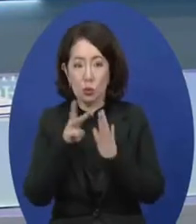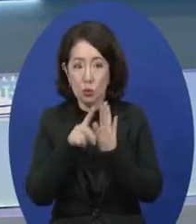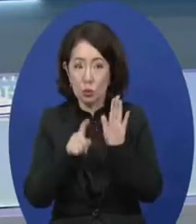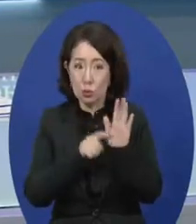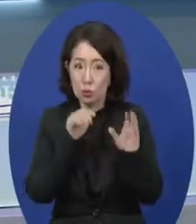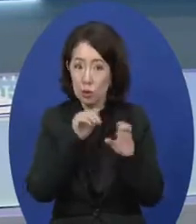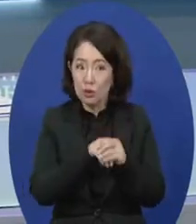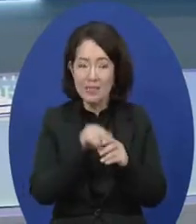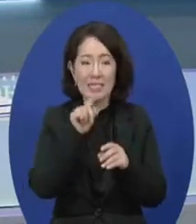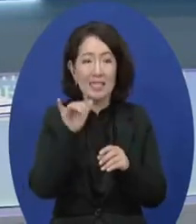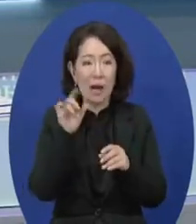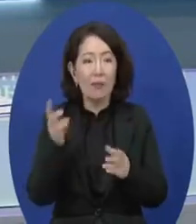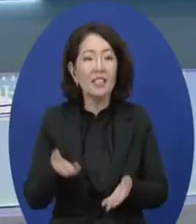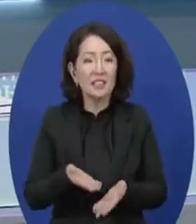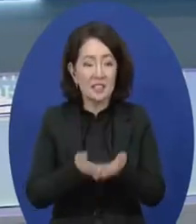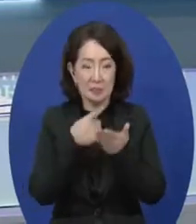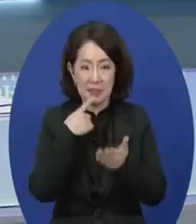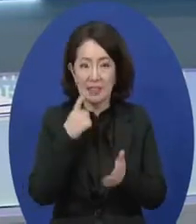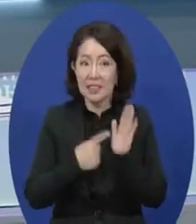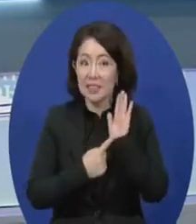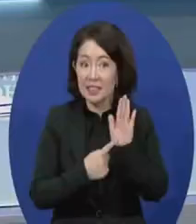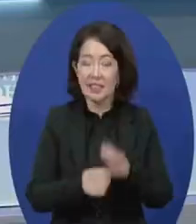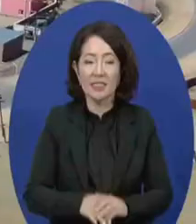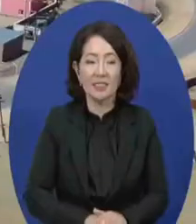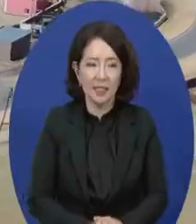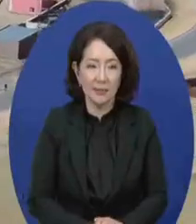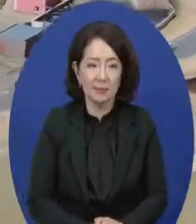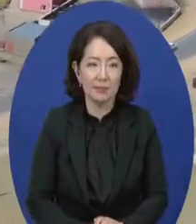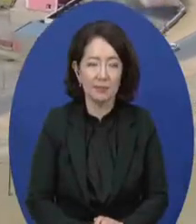тулсан учраас завханчууд дэмжин гэдгээ илэрхийллээ.